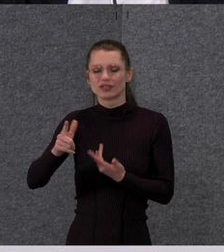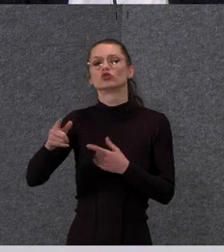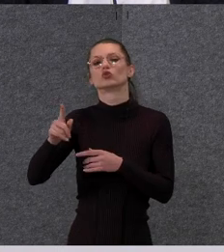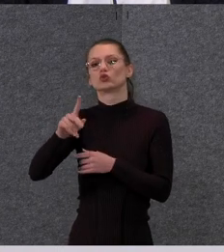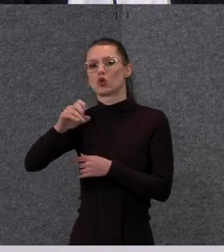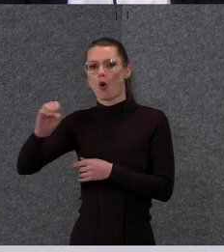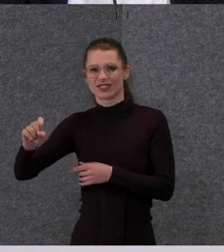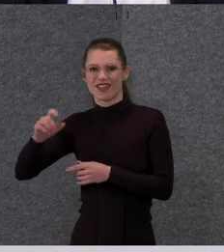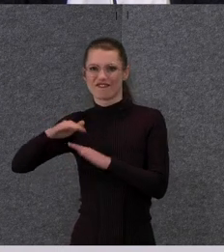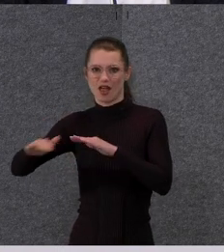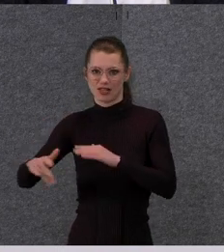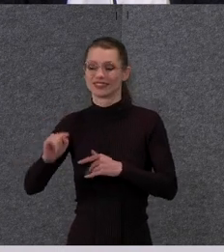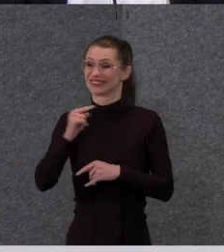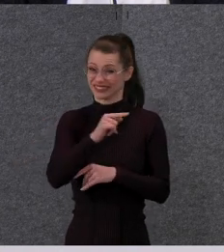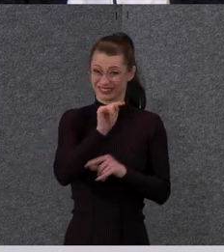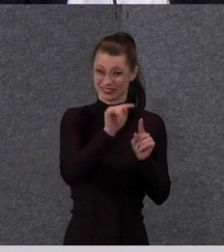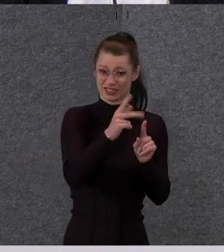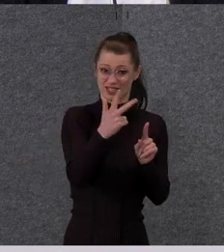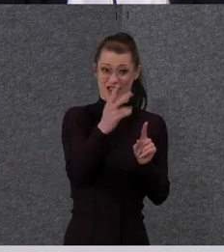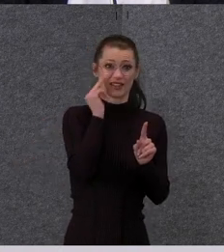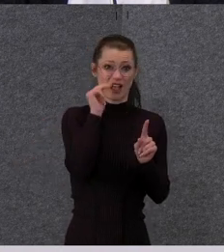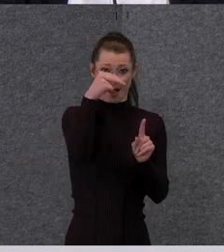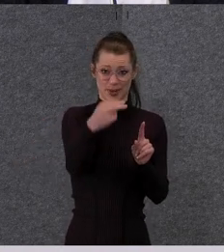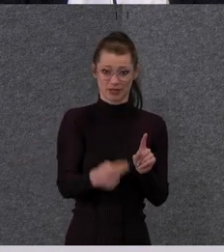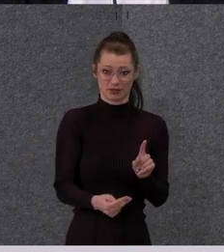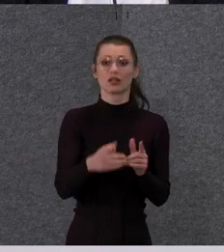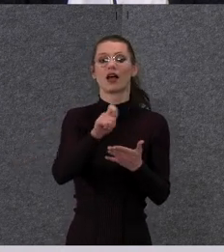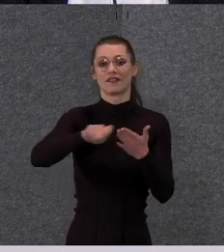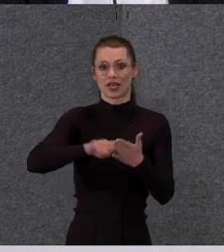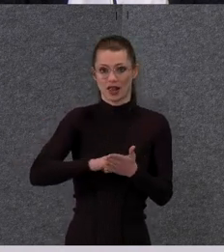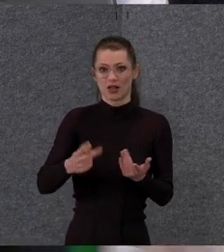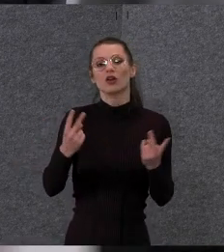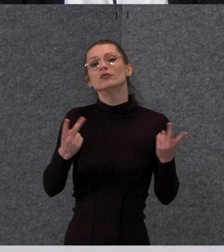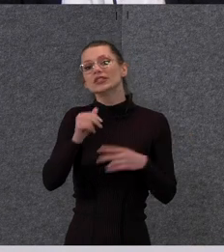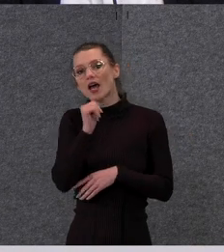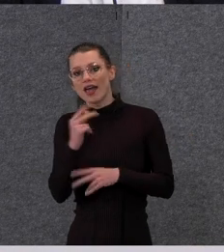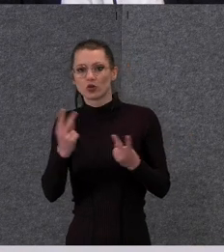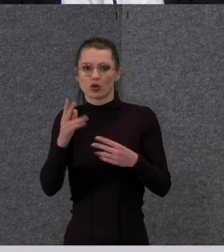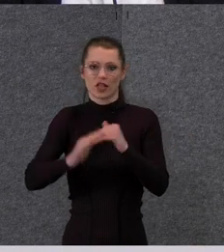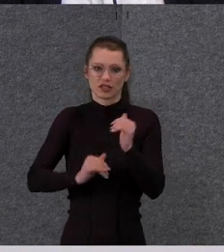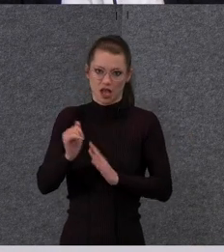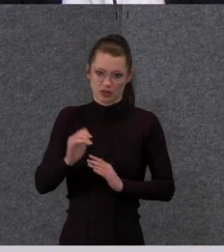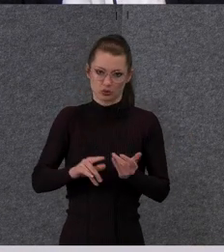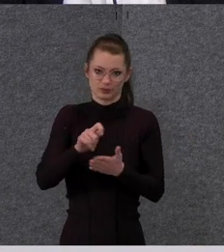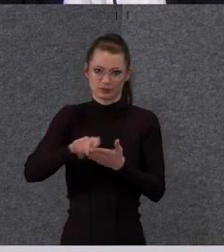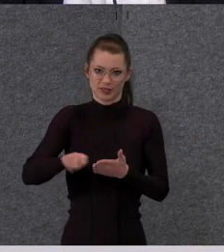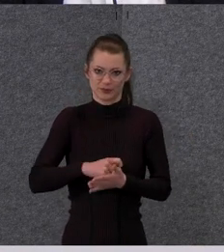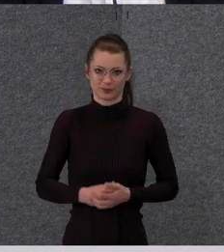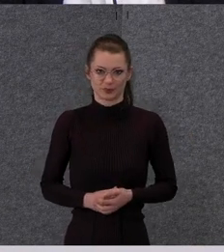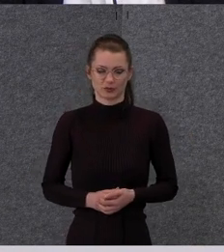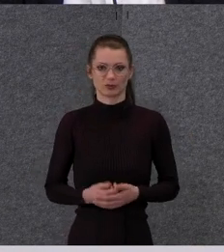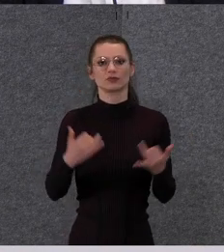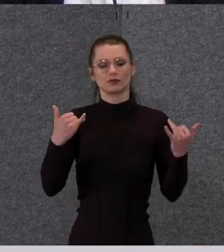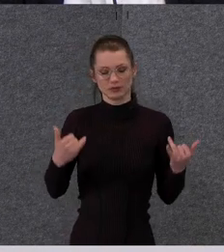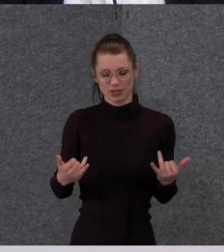genannten Namen zu wählen oder mit Nein oder Enthaltung. Und damit ist auch